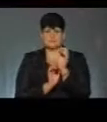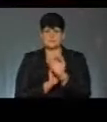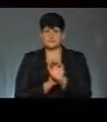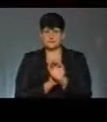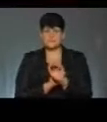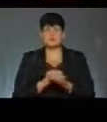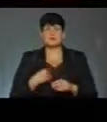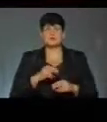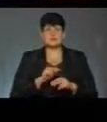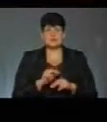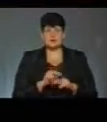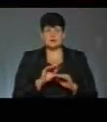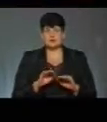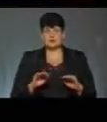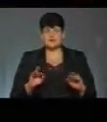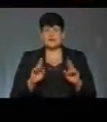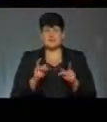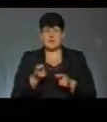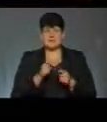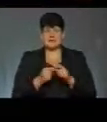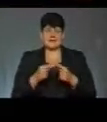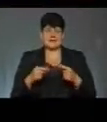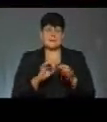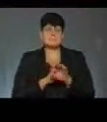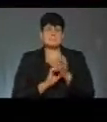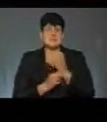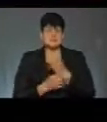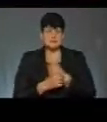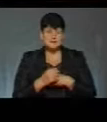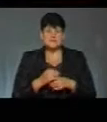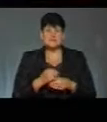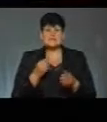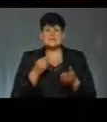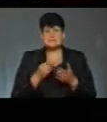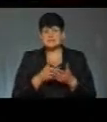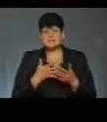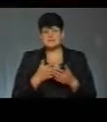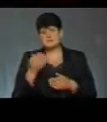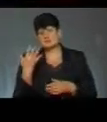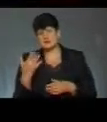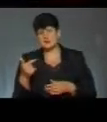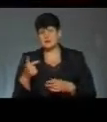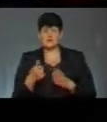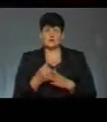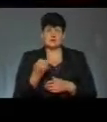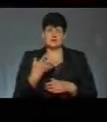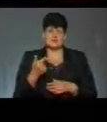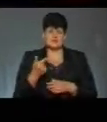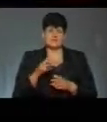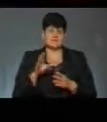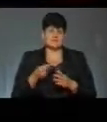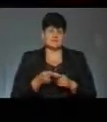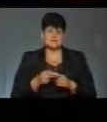столиком ми навчаємо дітей, як плести різні браслетики. Ціна від 5 гривень до 15. Всі ці гроші